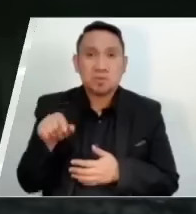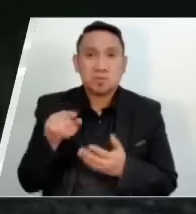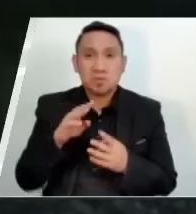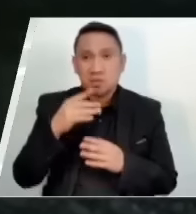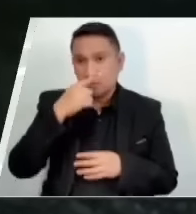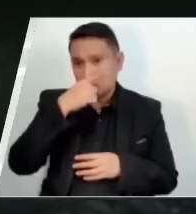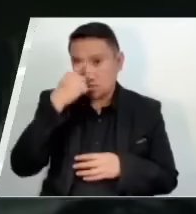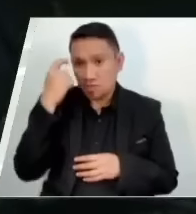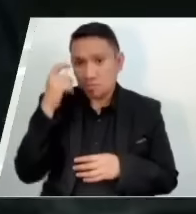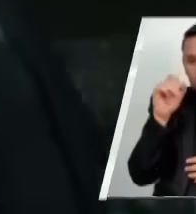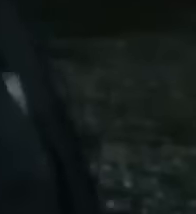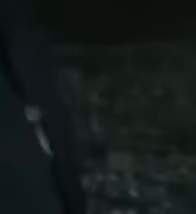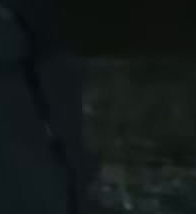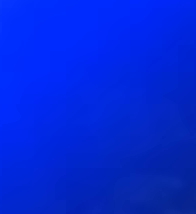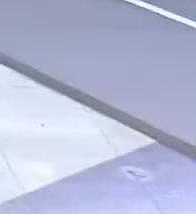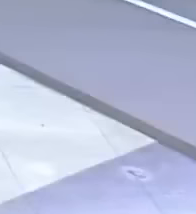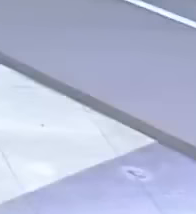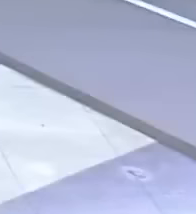Solstice.